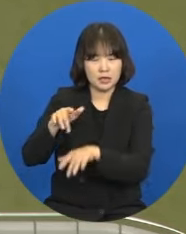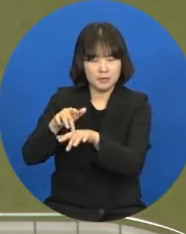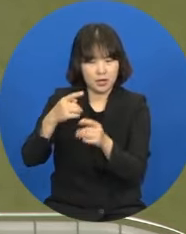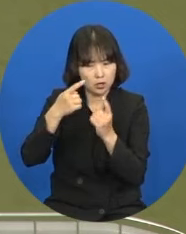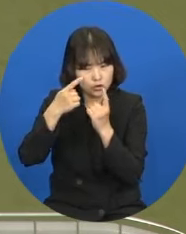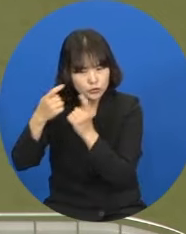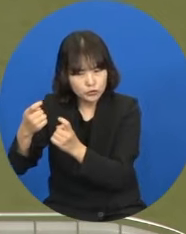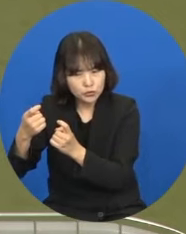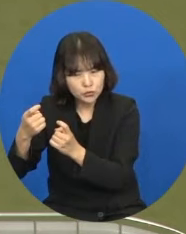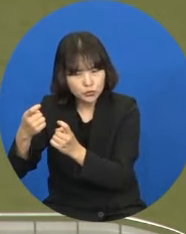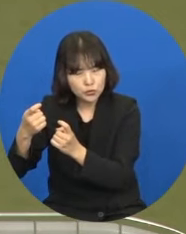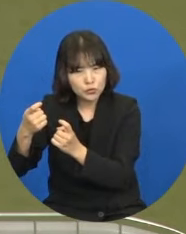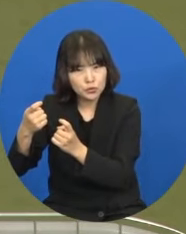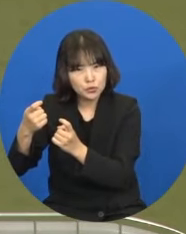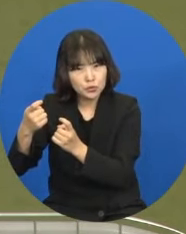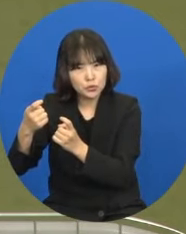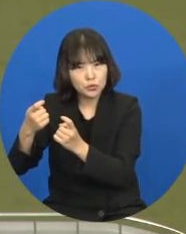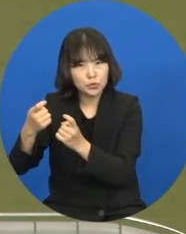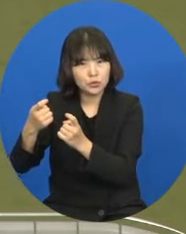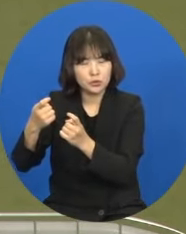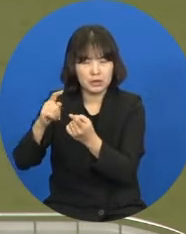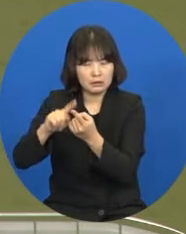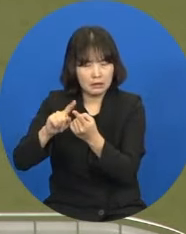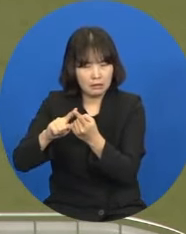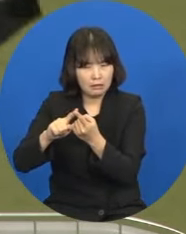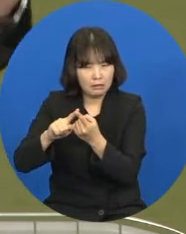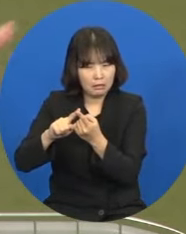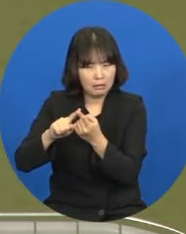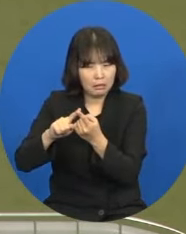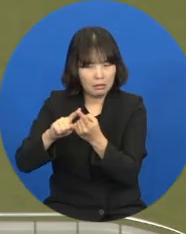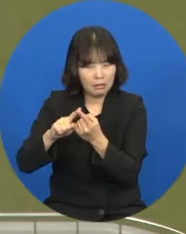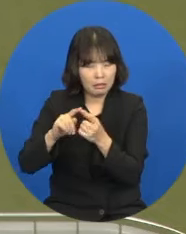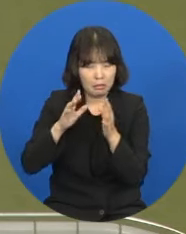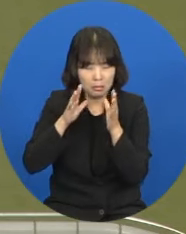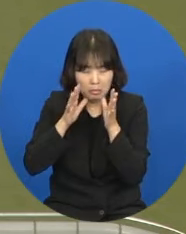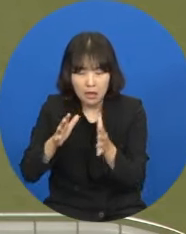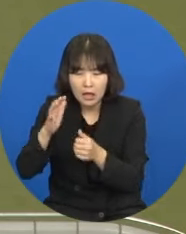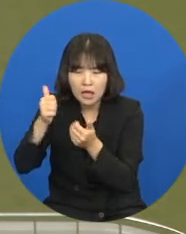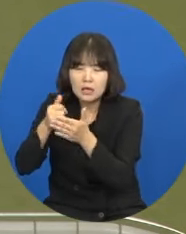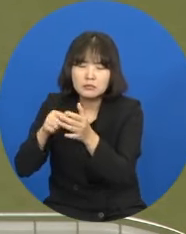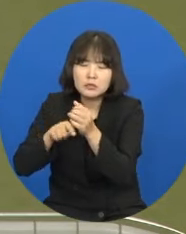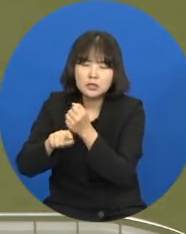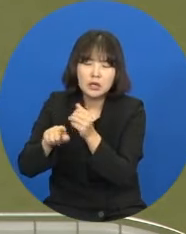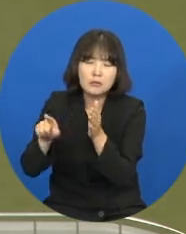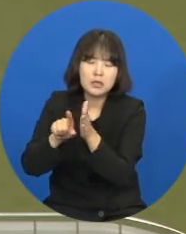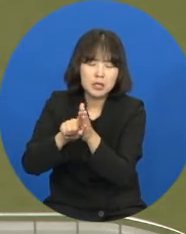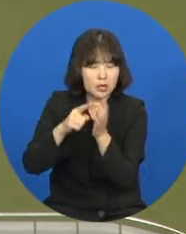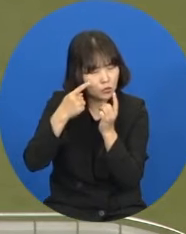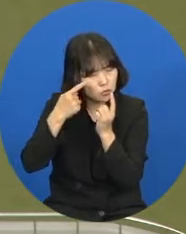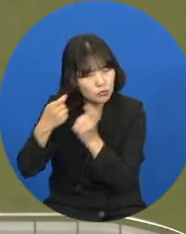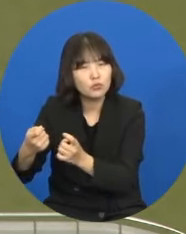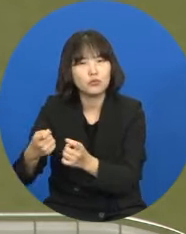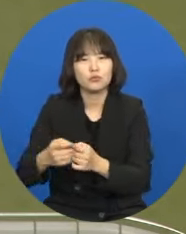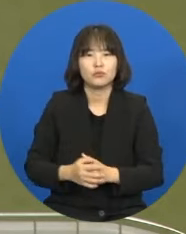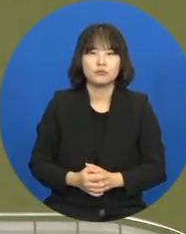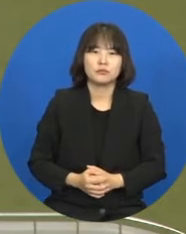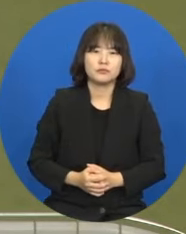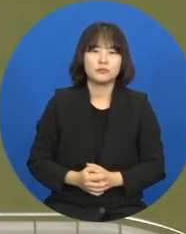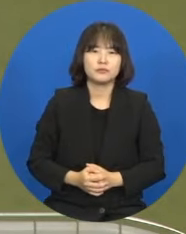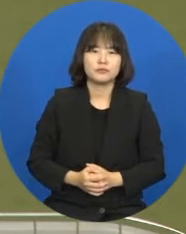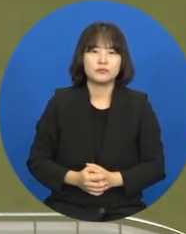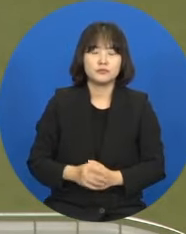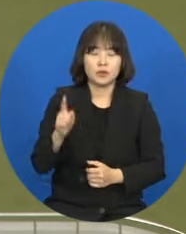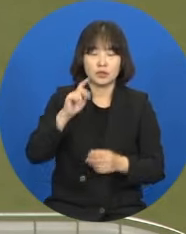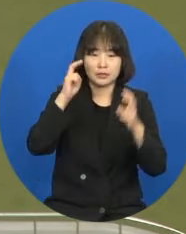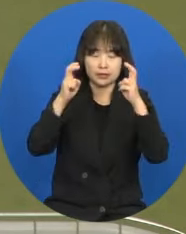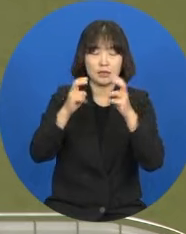포장해서 하나님의 뜻이라고 믿게끔 우리들을 유혹한다는 것입니다 어떤 사업가가 좋은 사업 아이템을